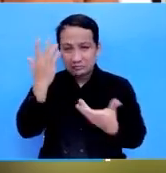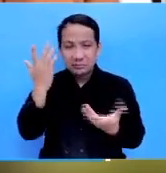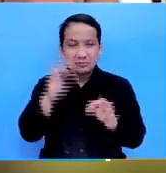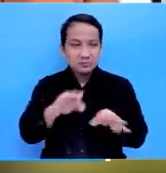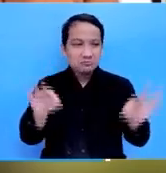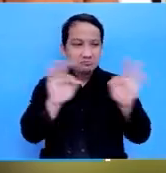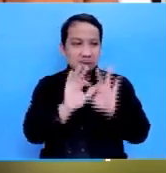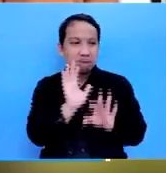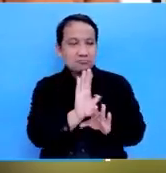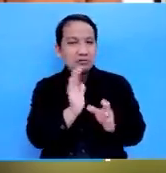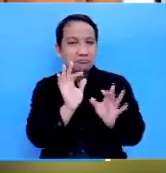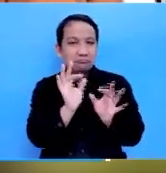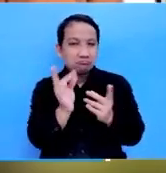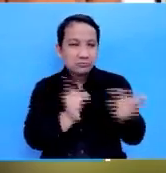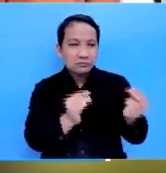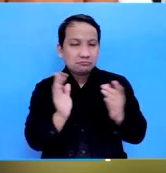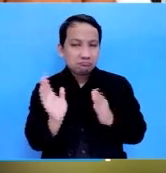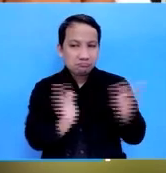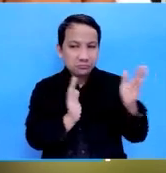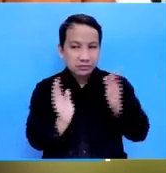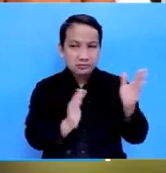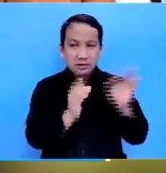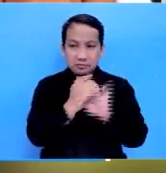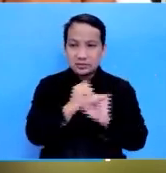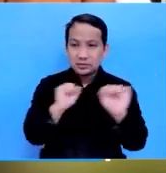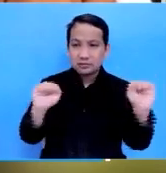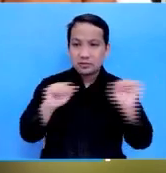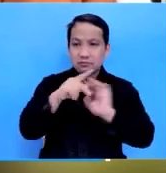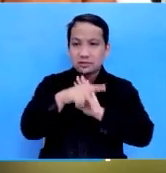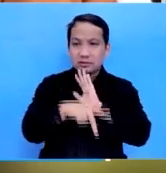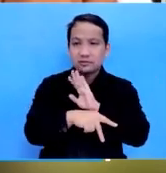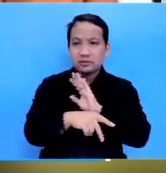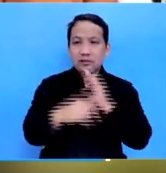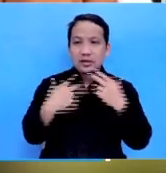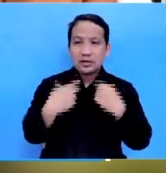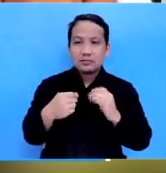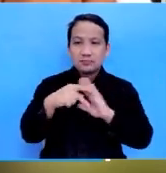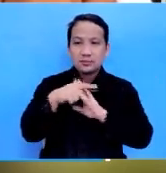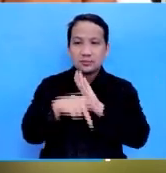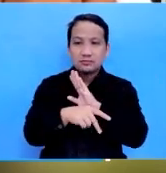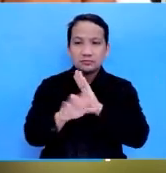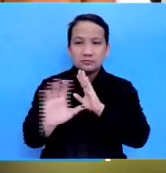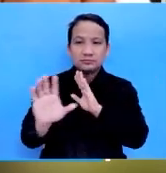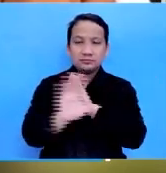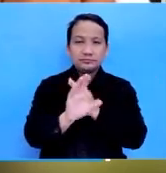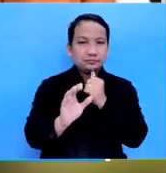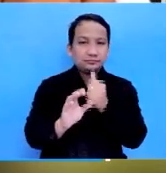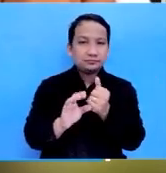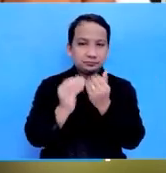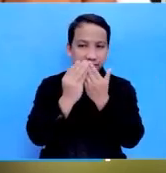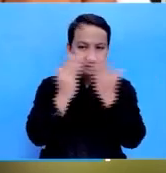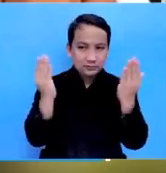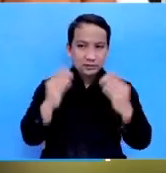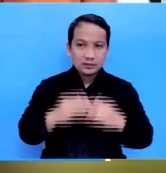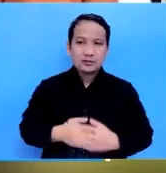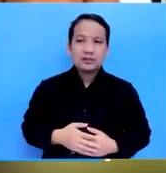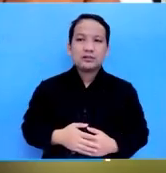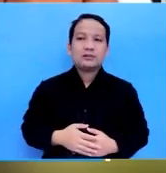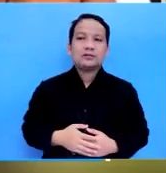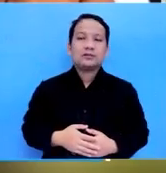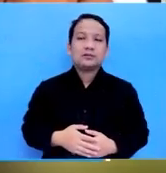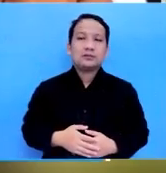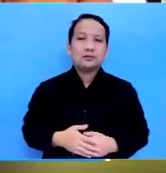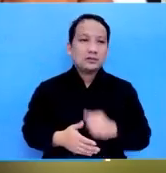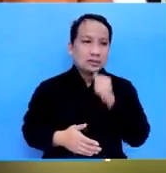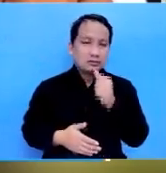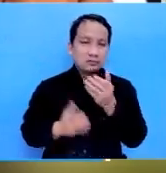do practice safety methods, protocols to make sure na hindi natin sila